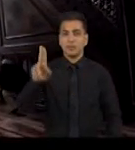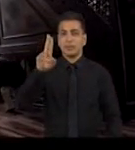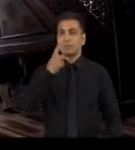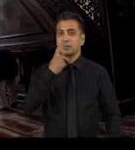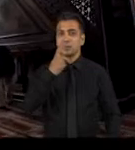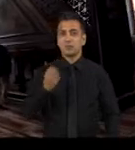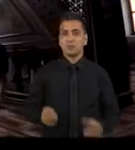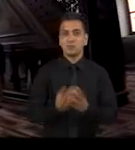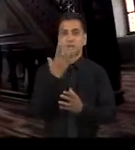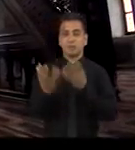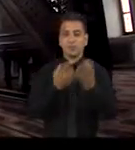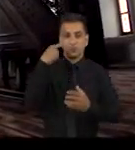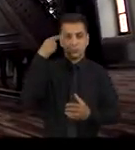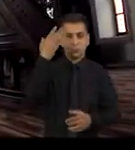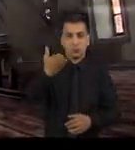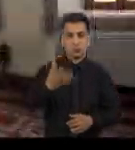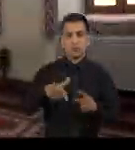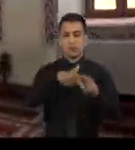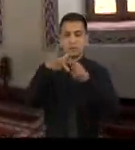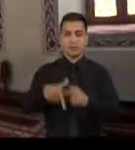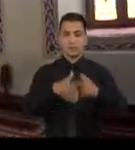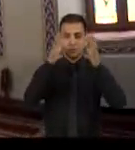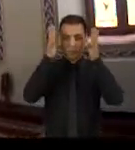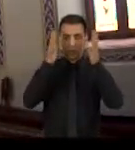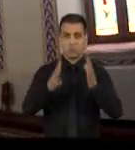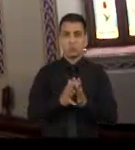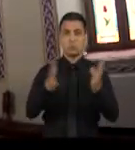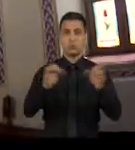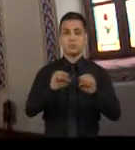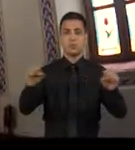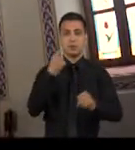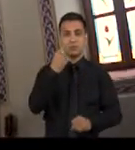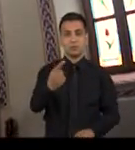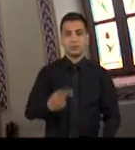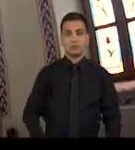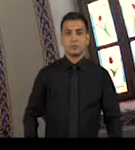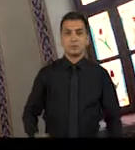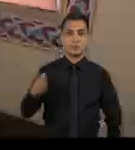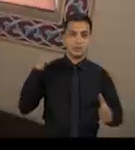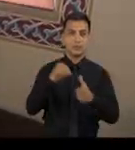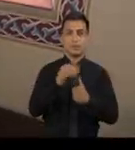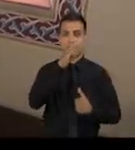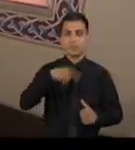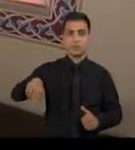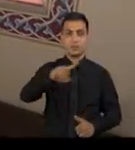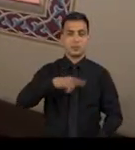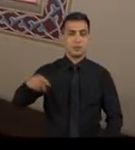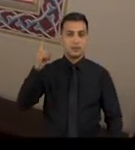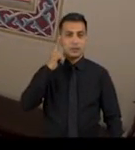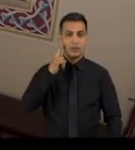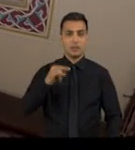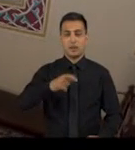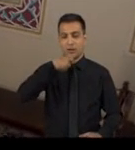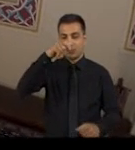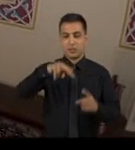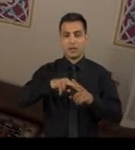1756-1757 yıllarında çıkan yangın sonucu Fevziye Camii'nde büyük zarar görmüştür. Yine İzmit ahalisinden